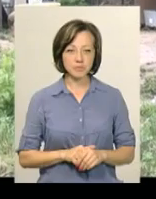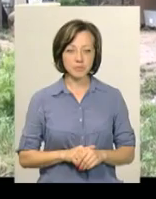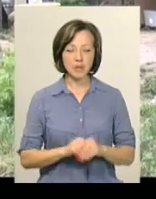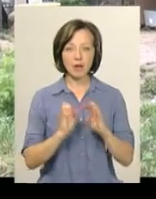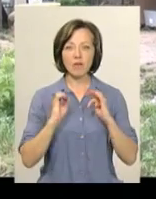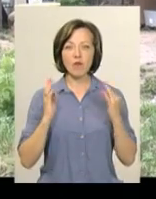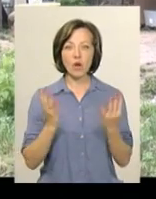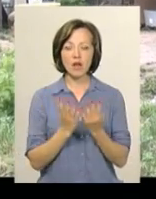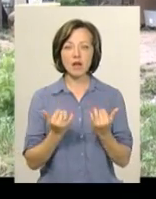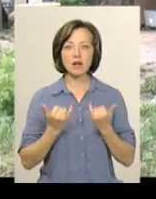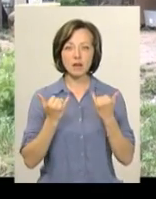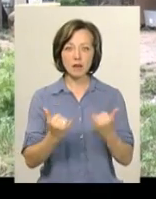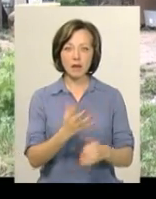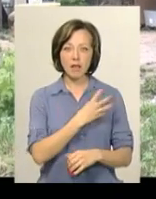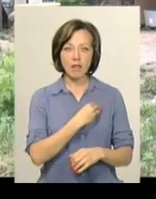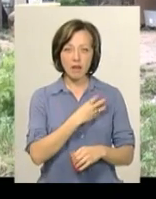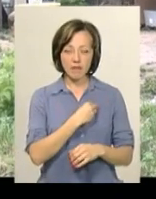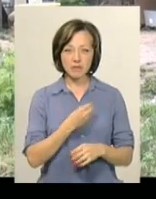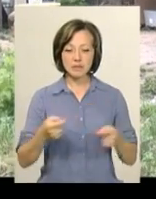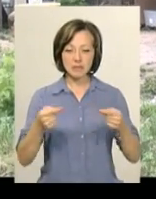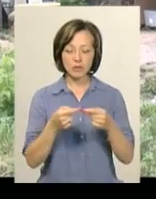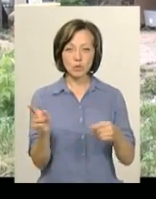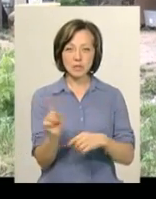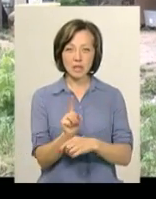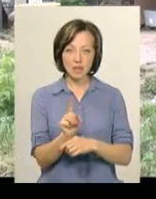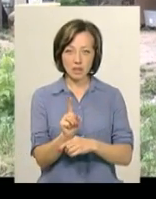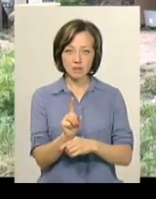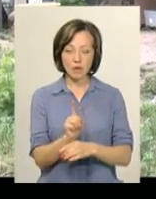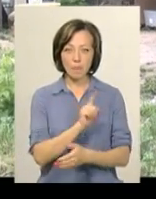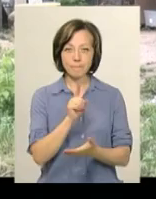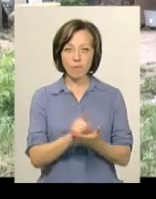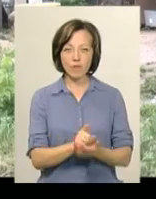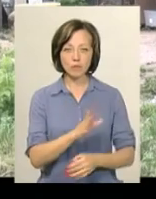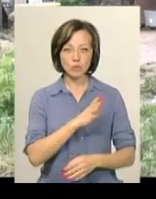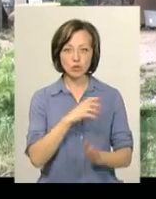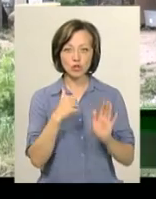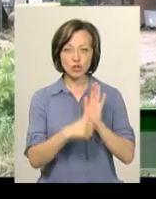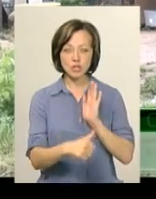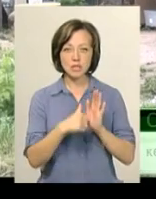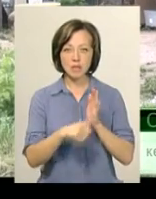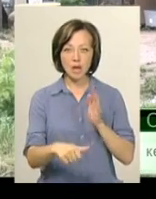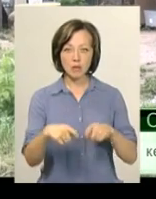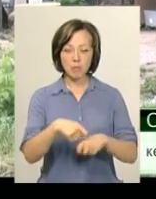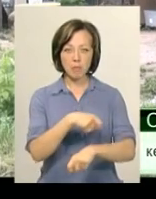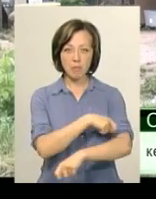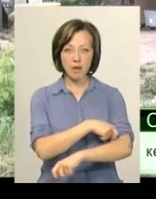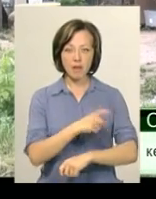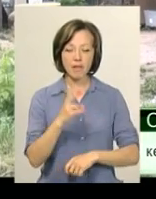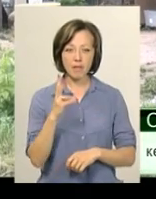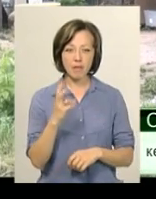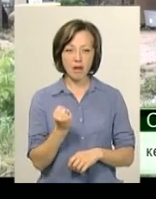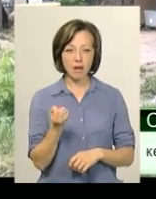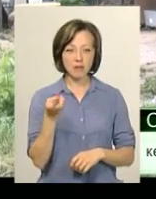Вольєр для левів, згідно стандартів, повинен бути 60 квадратних метрів на, тобто